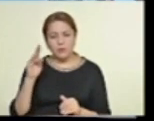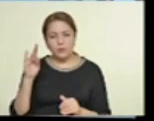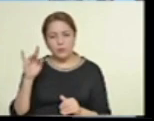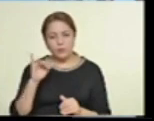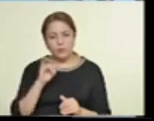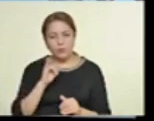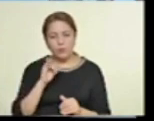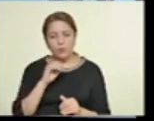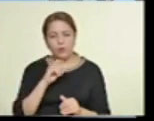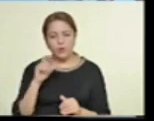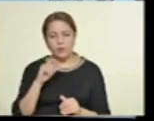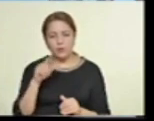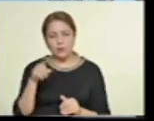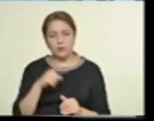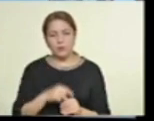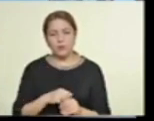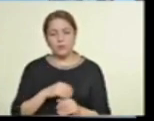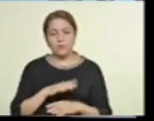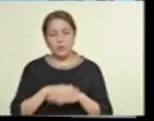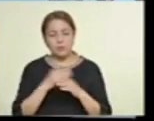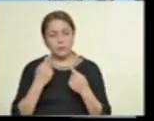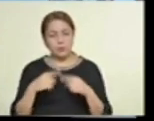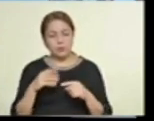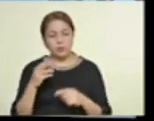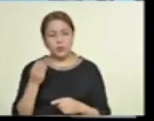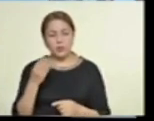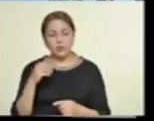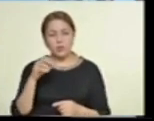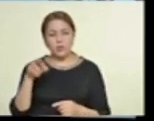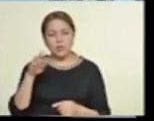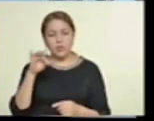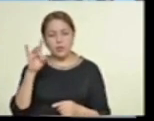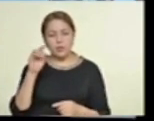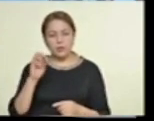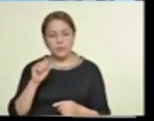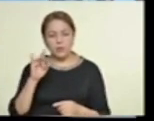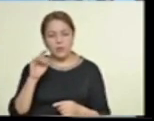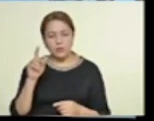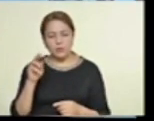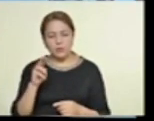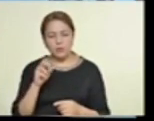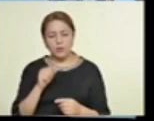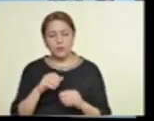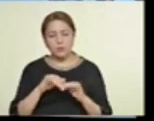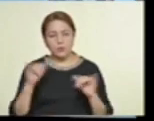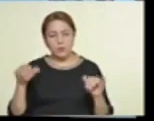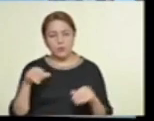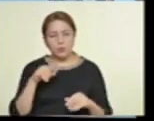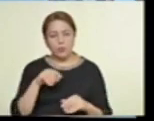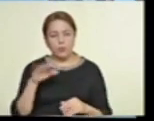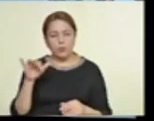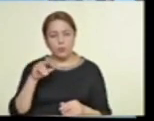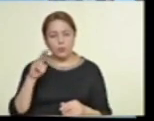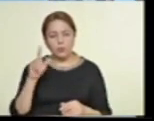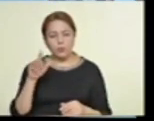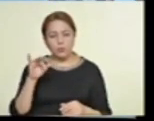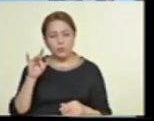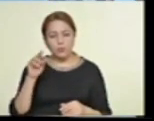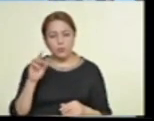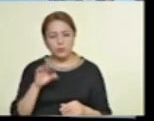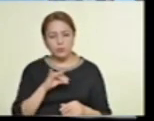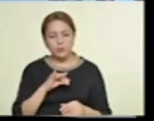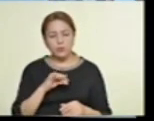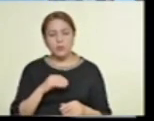Banklardan tashqari endi yarmarkalar ham rivojlana boshladi. Yarmarka nima? Ulgurji savdo bo'ladigan,